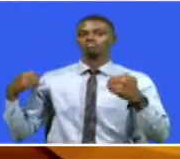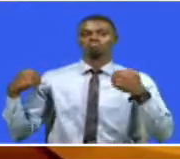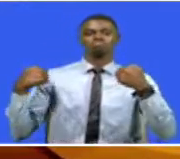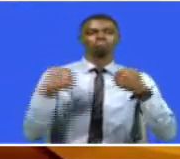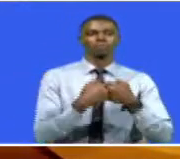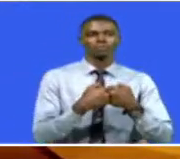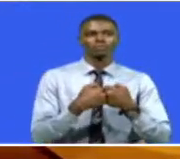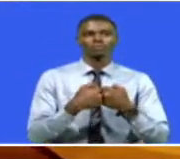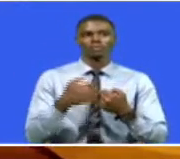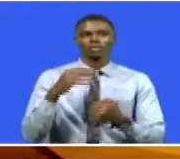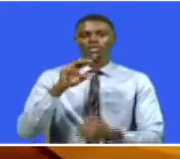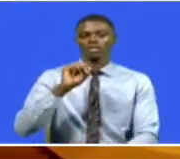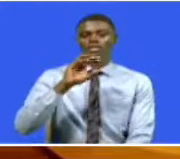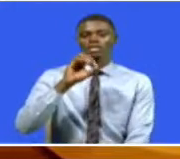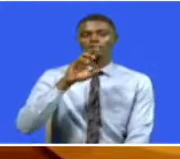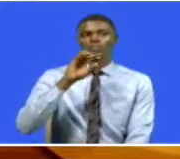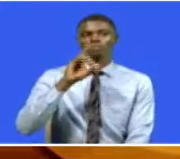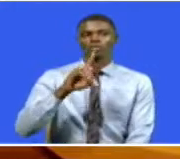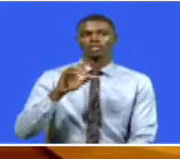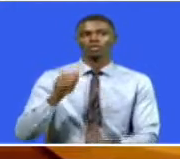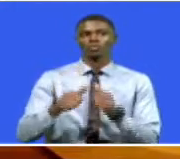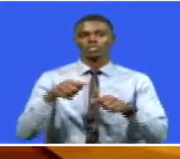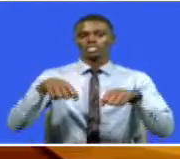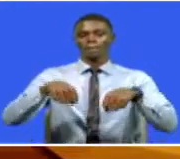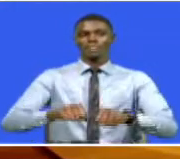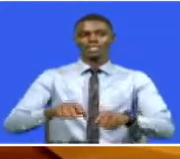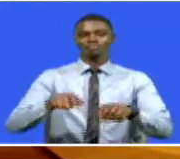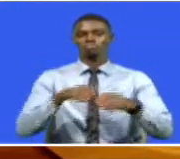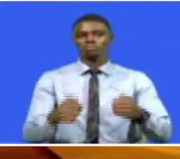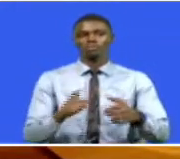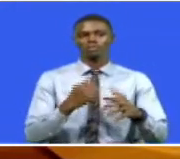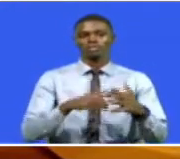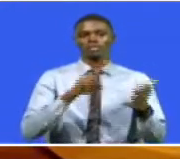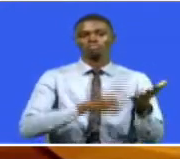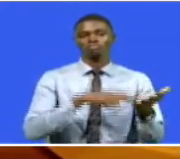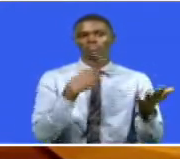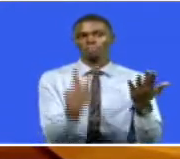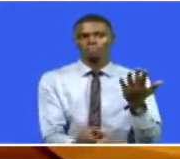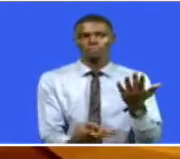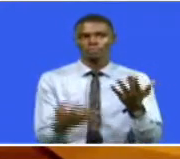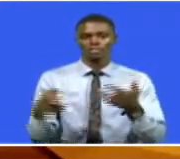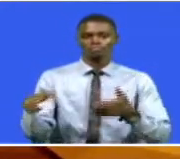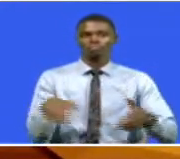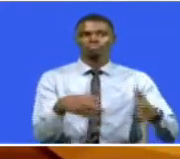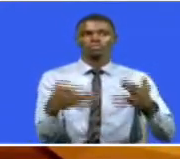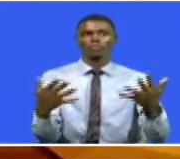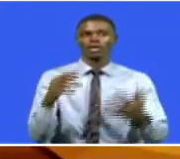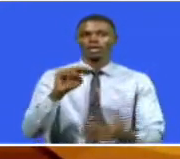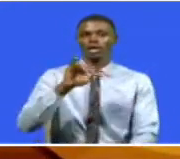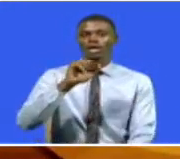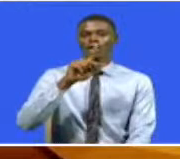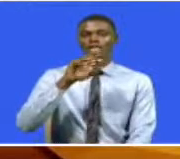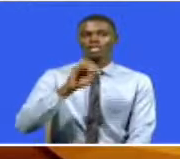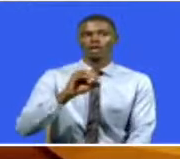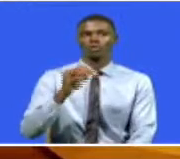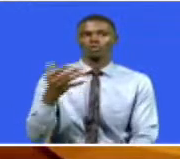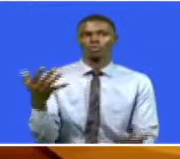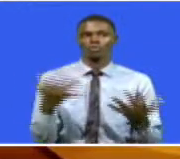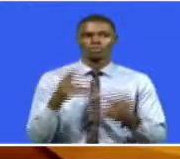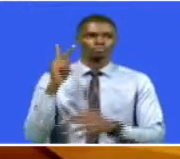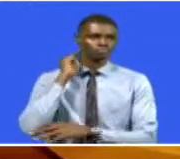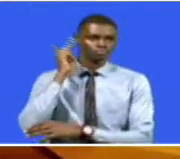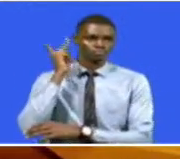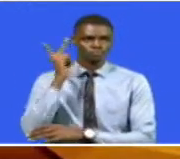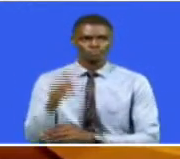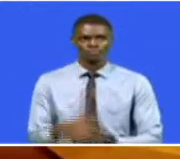la kampuni ya Modern Coast lililokata breki na kubingiria mara kadhaa hadi mto Nyakomisaro viungani mwa mji